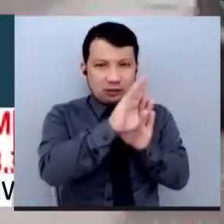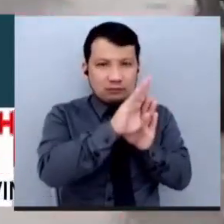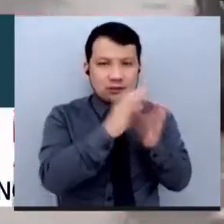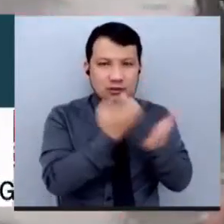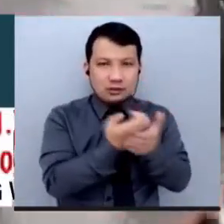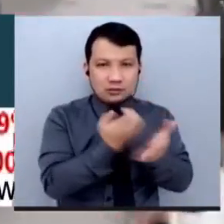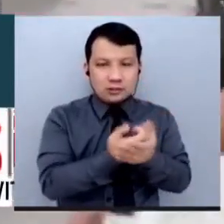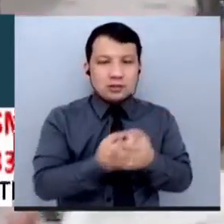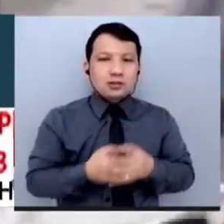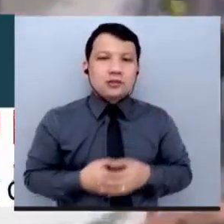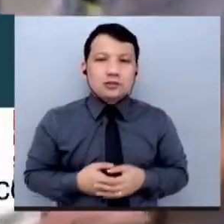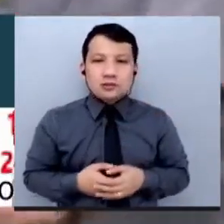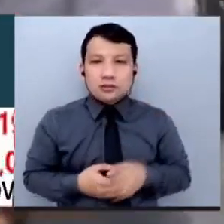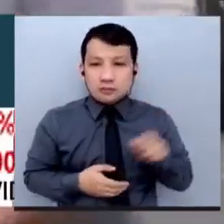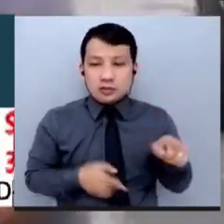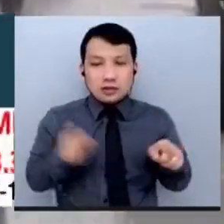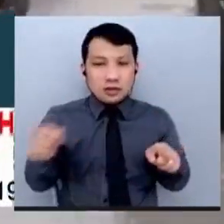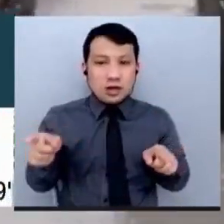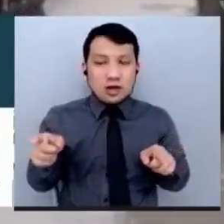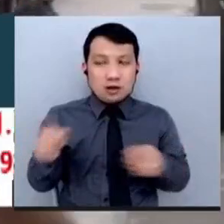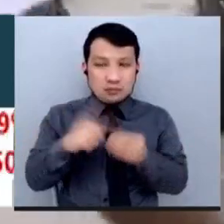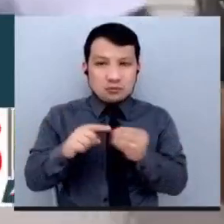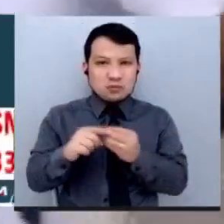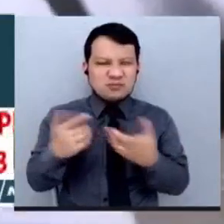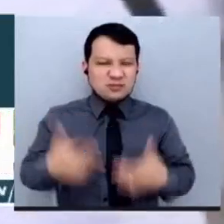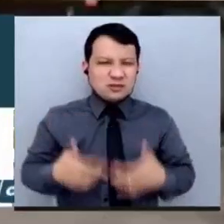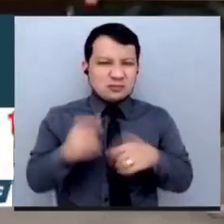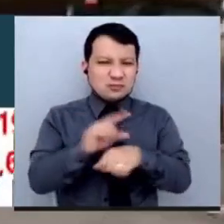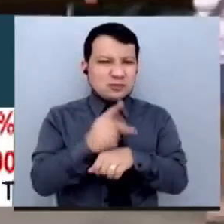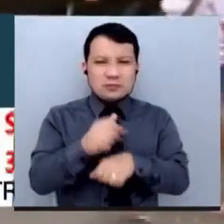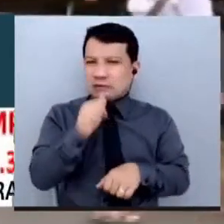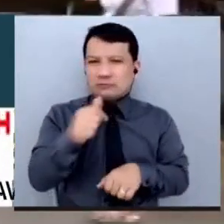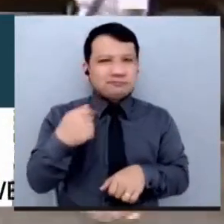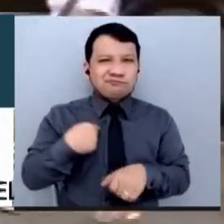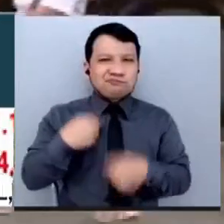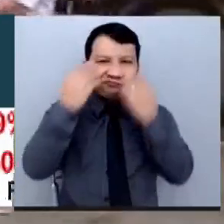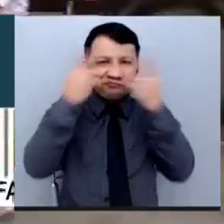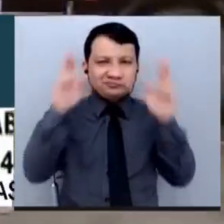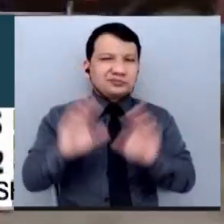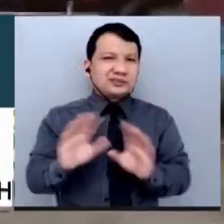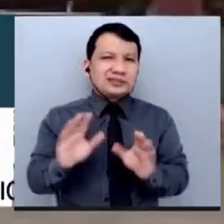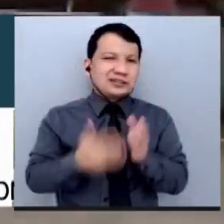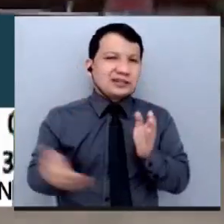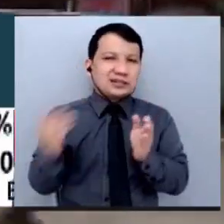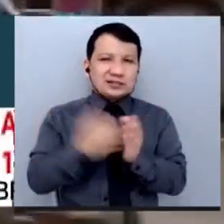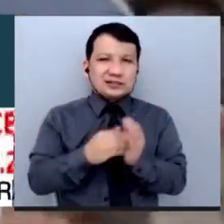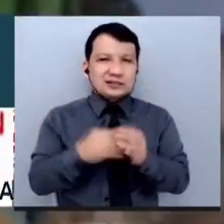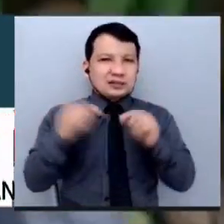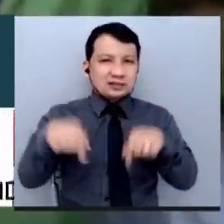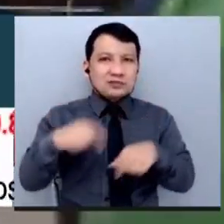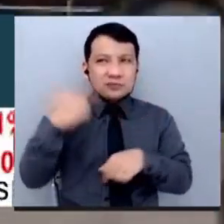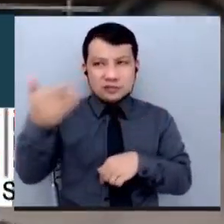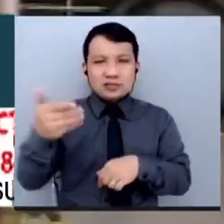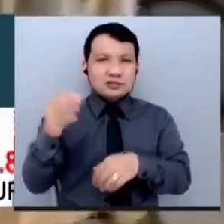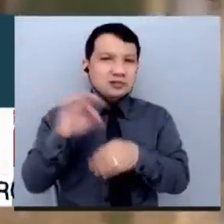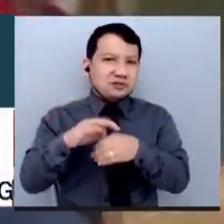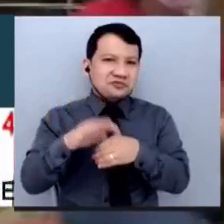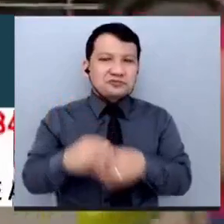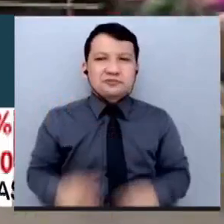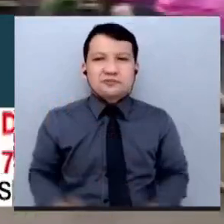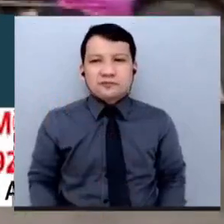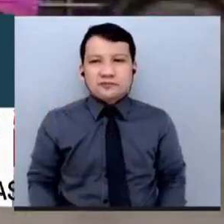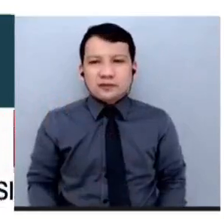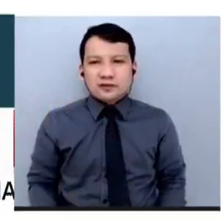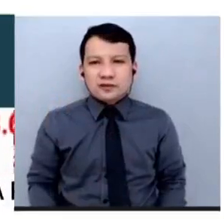ating mga kababayan doon sa kanilang kabuhayan. So I am not running for mayor in 2022. Kailan